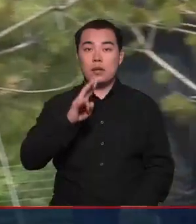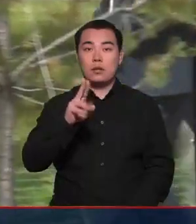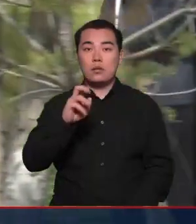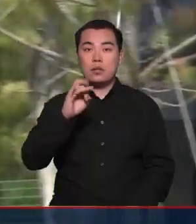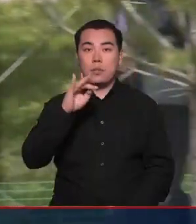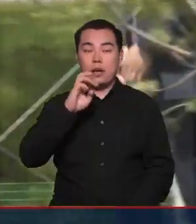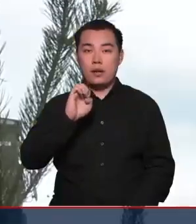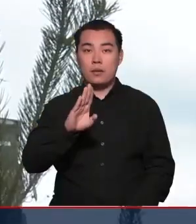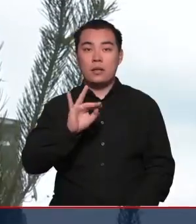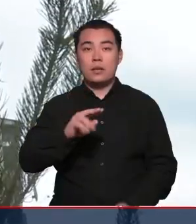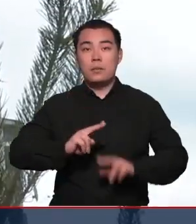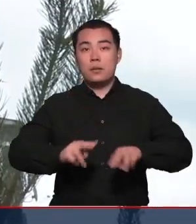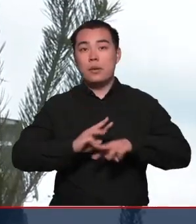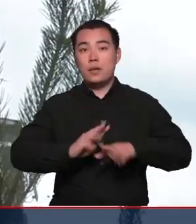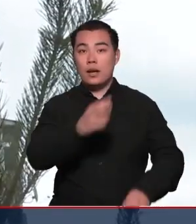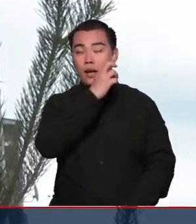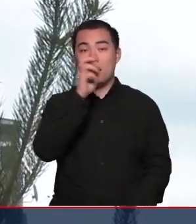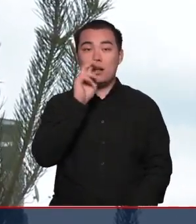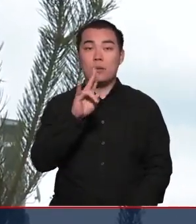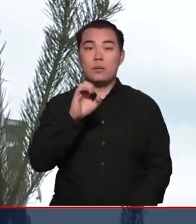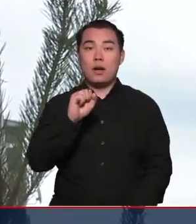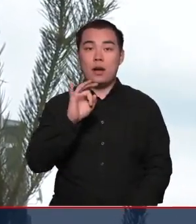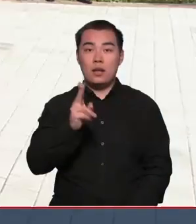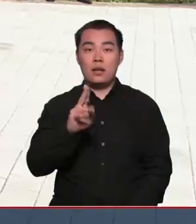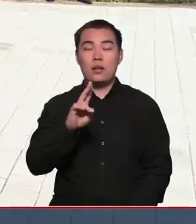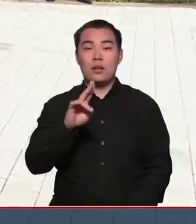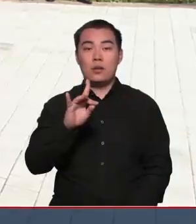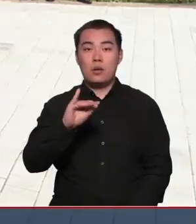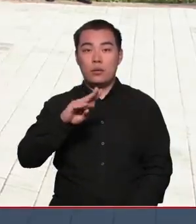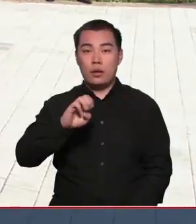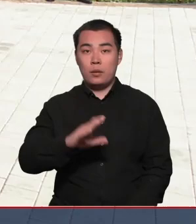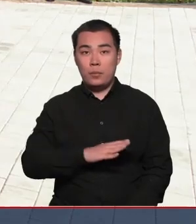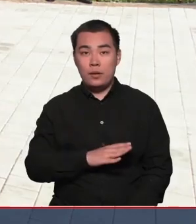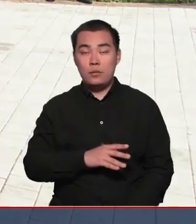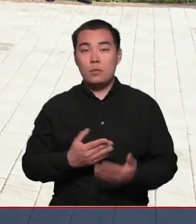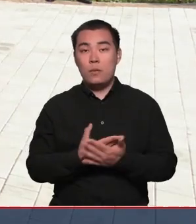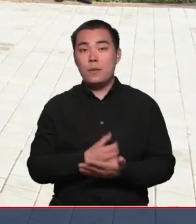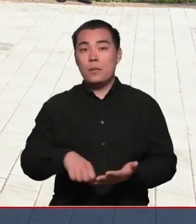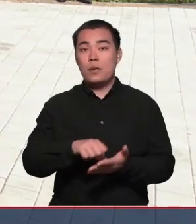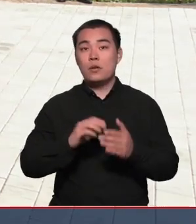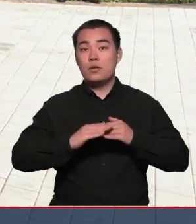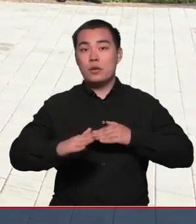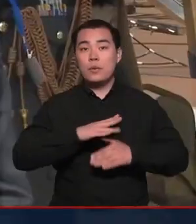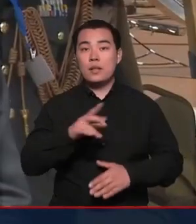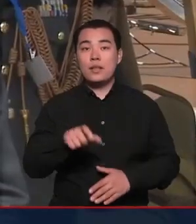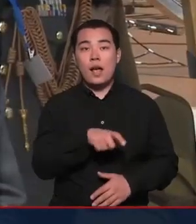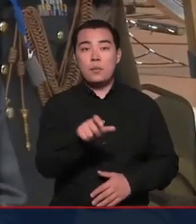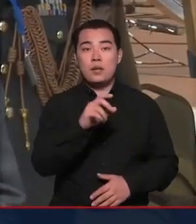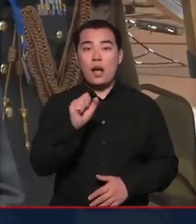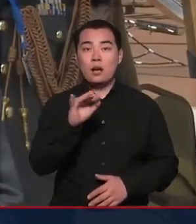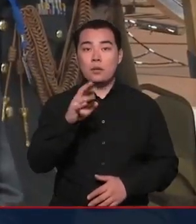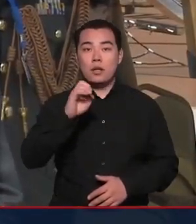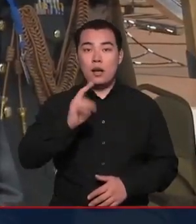и премьер-министра Королевства Нидерландов Марка Рютте. Новая площадь расположилась вдоль набережной реки Акбулак по